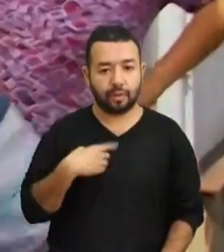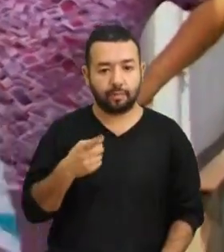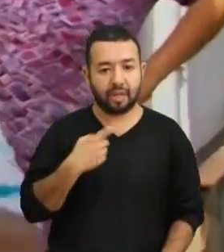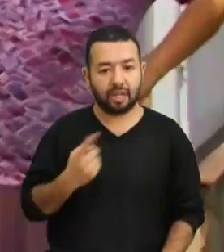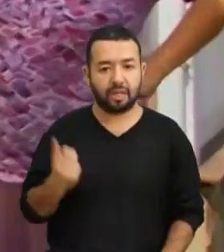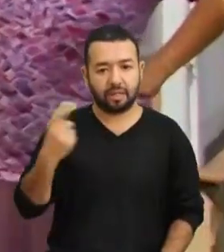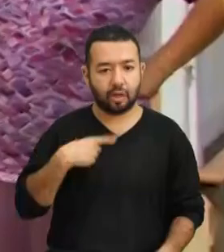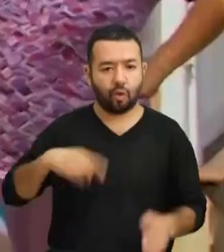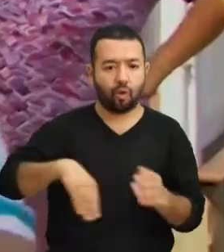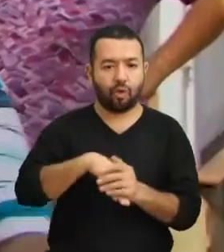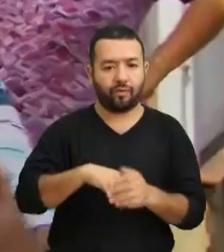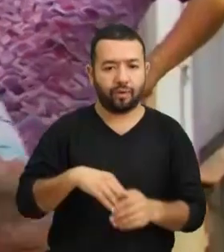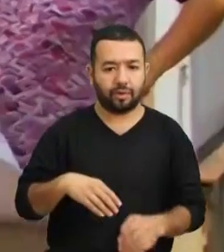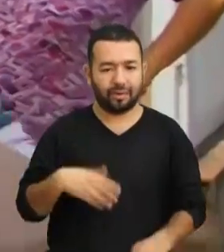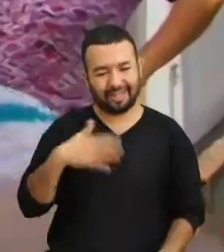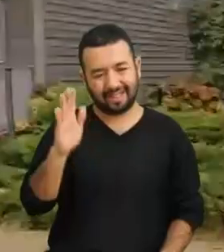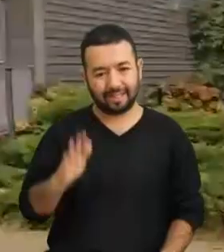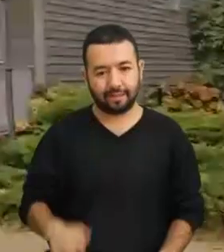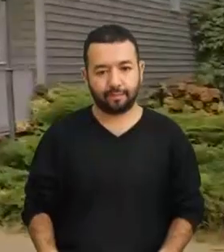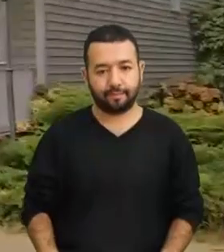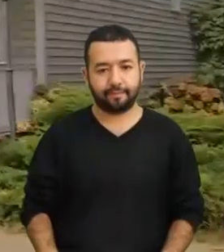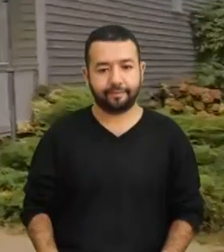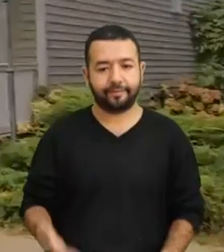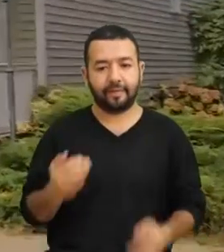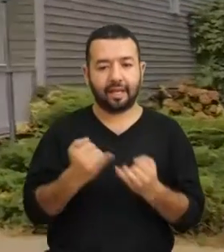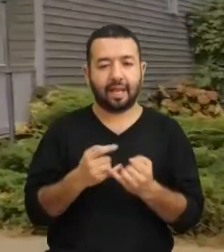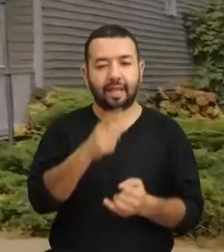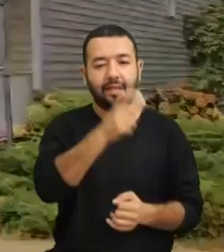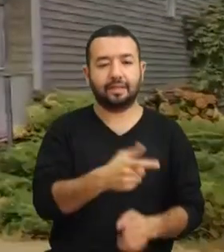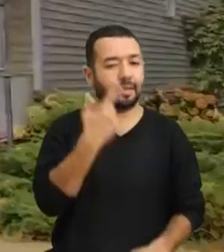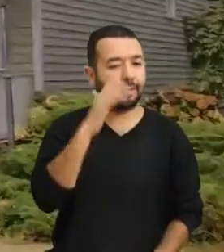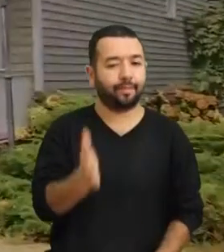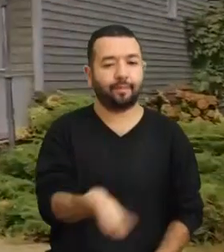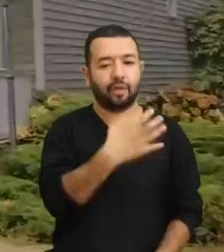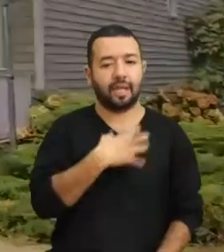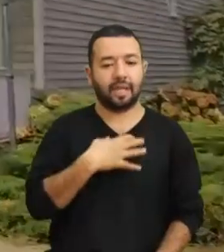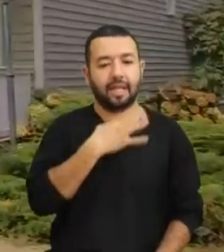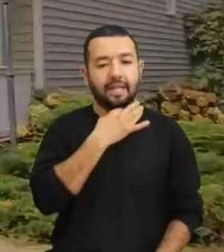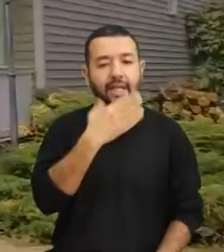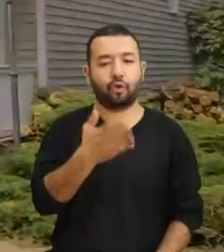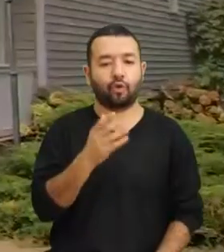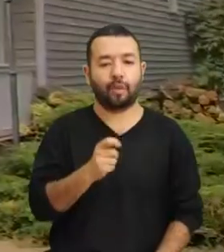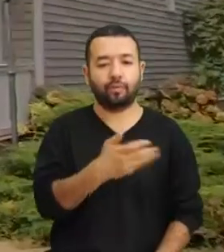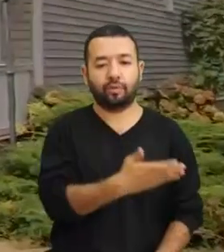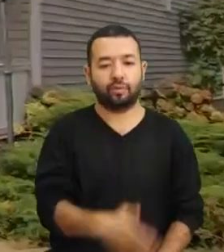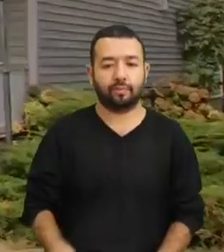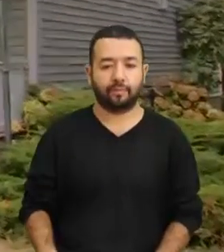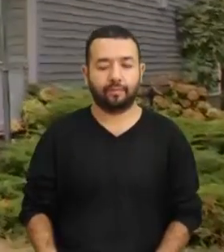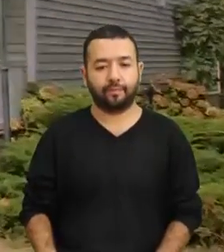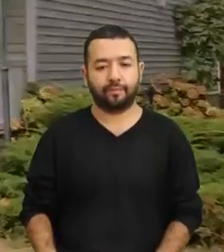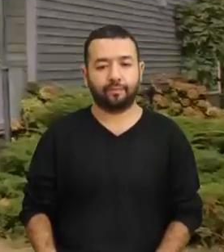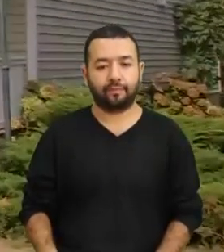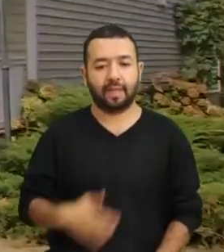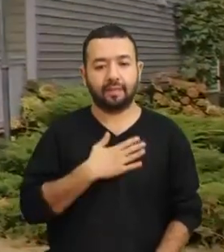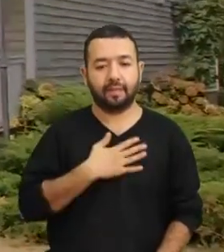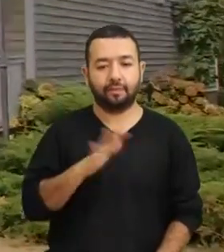eşkendim, kovdum seni. Bir çıkma, bir çıkma, çıkın. Ya kardeşim sen buna bakma, kendince teşekkür ediyor sana. Bacım,